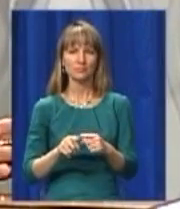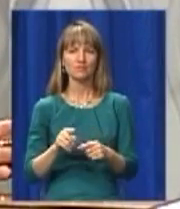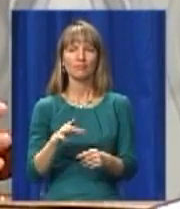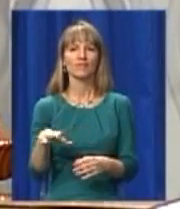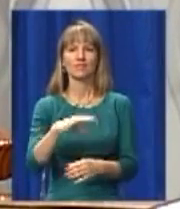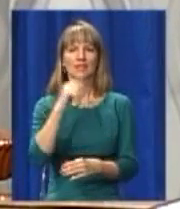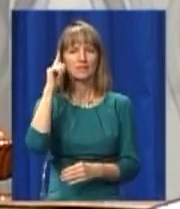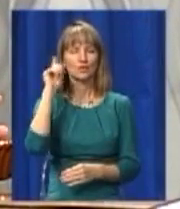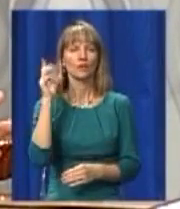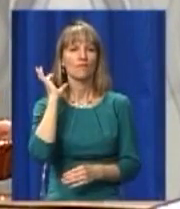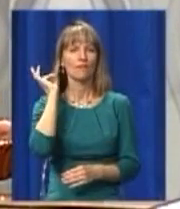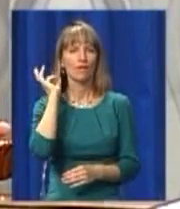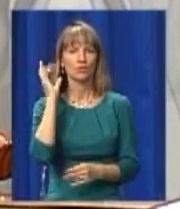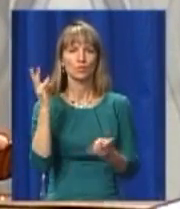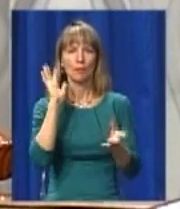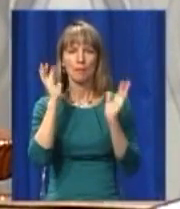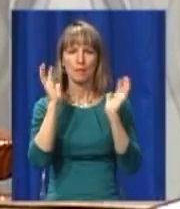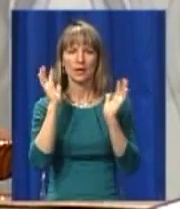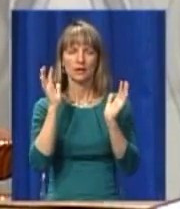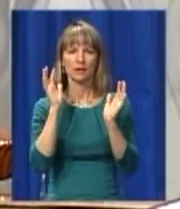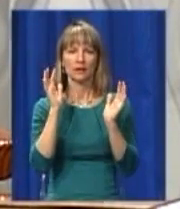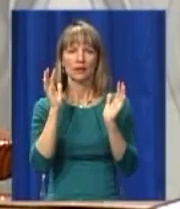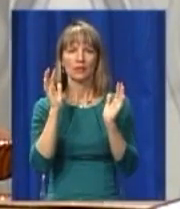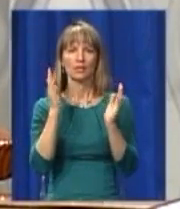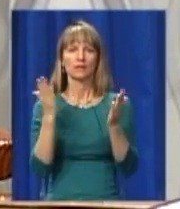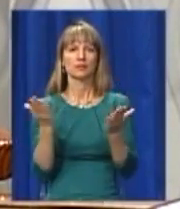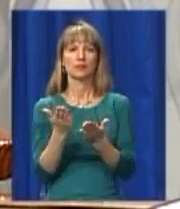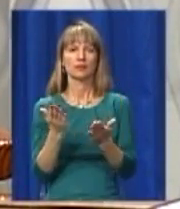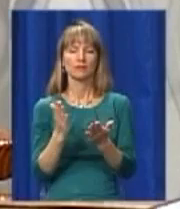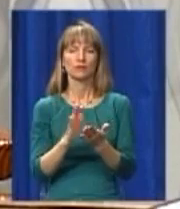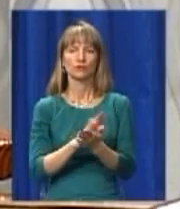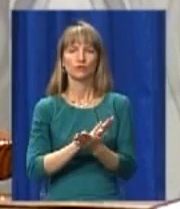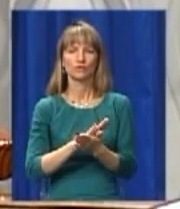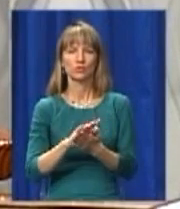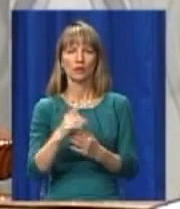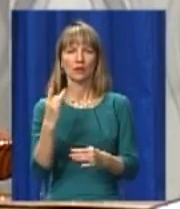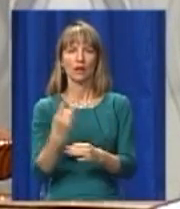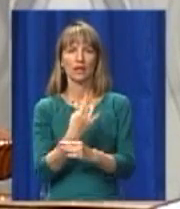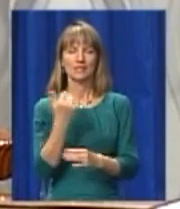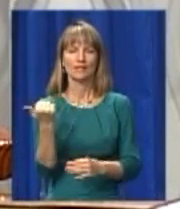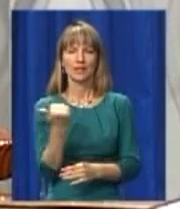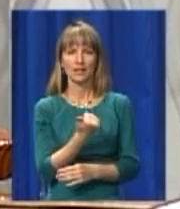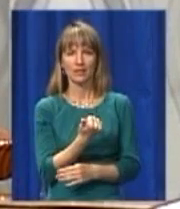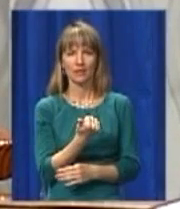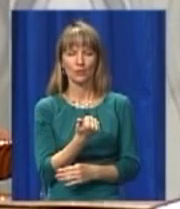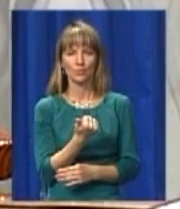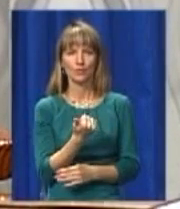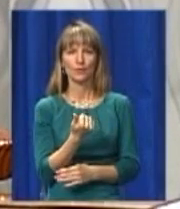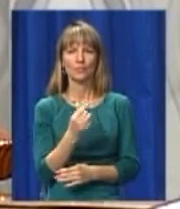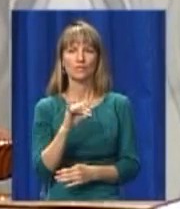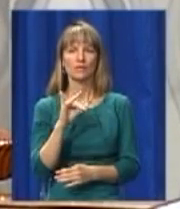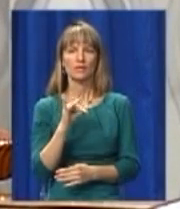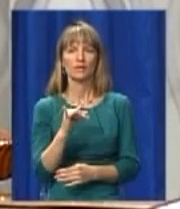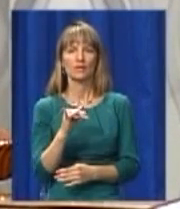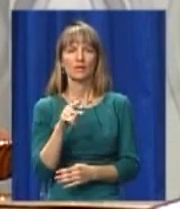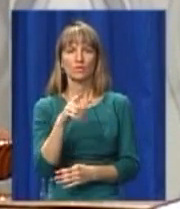все знают, что волосы надо мыть шампунем, чтобы они были чистыми, ну, хотя бы раз в неделю, я так понимаю. И, естественно,